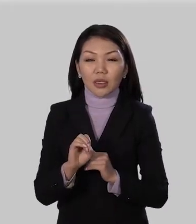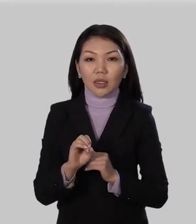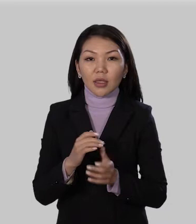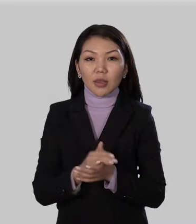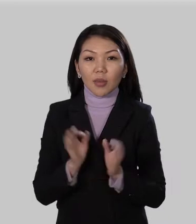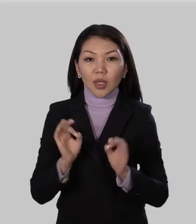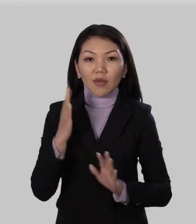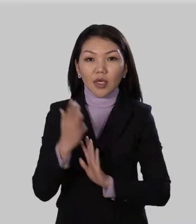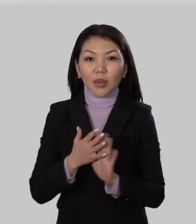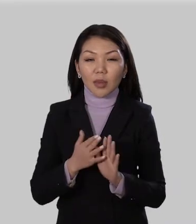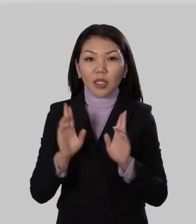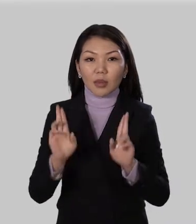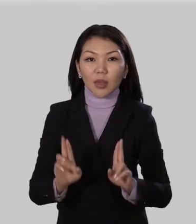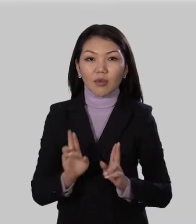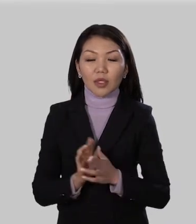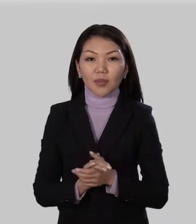на «з» и «с».